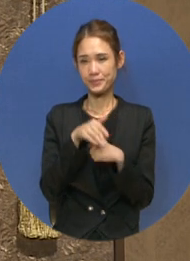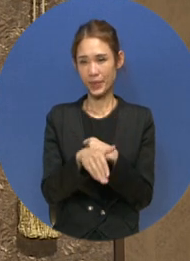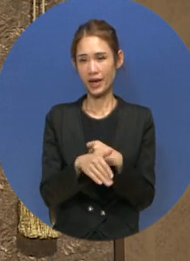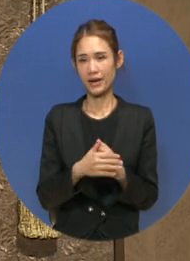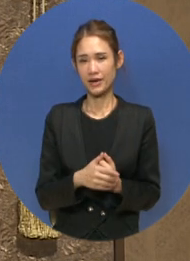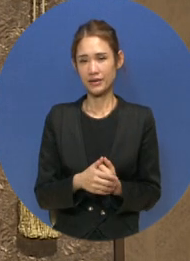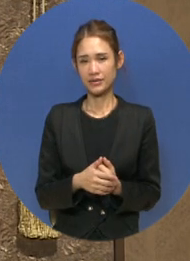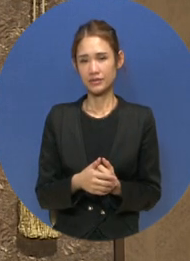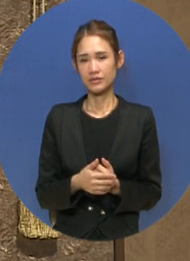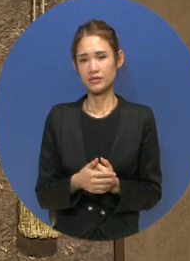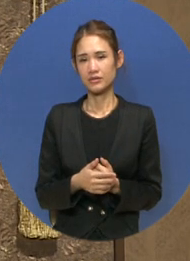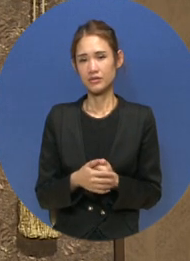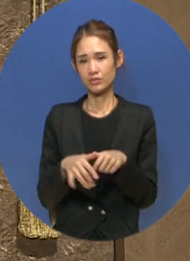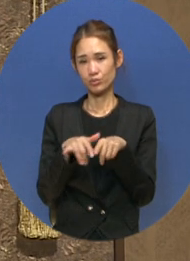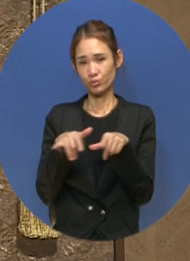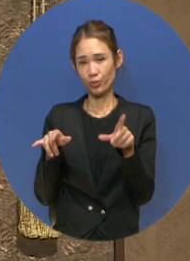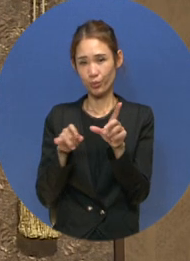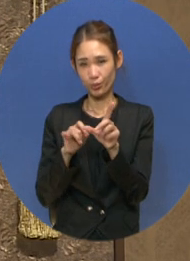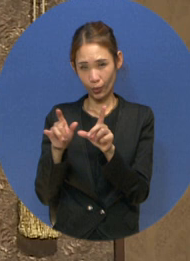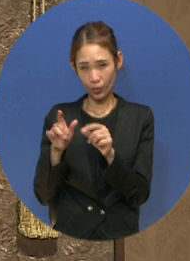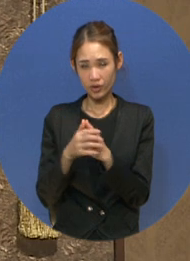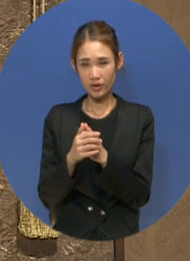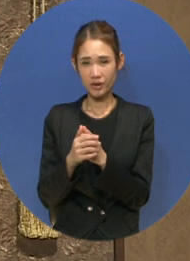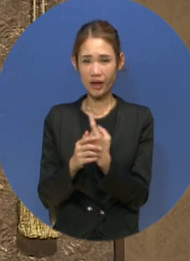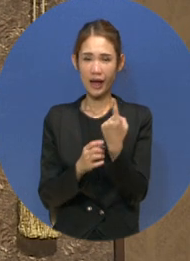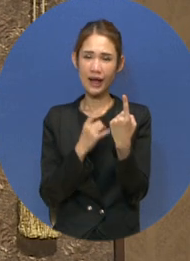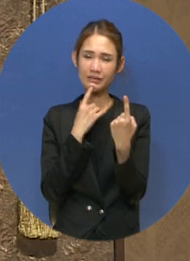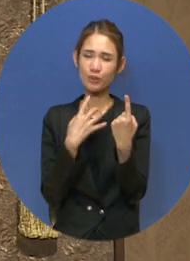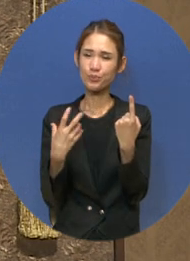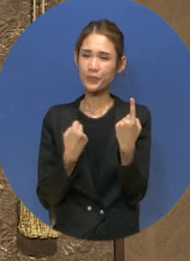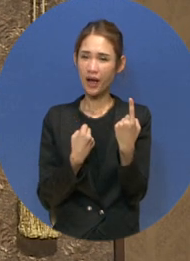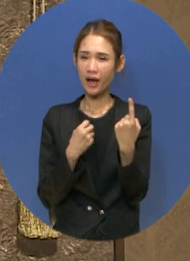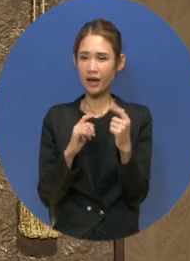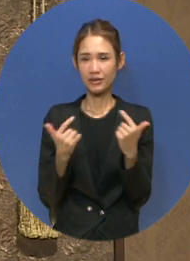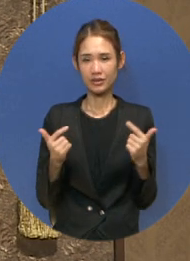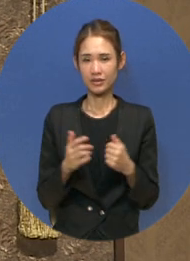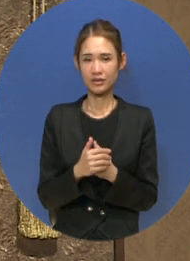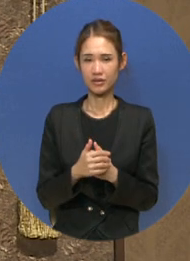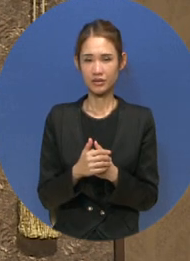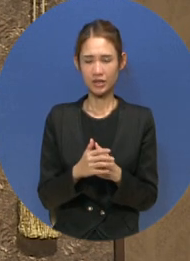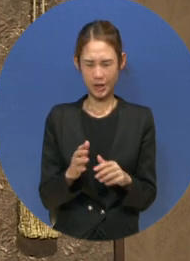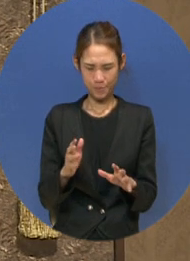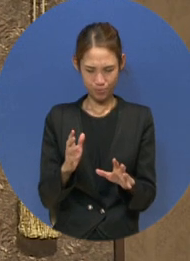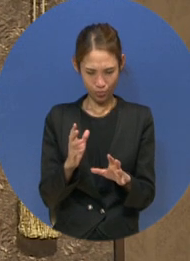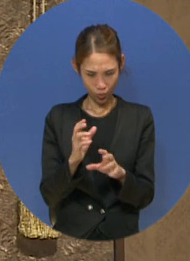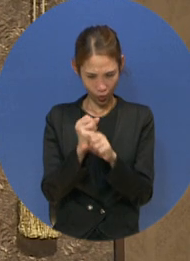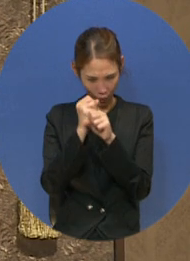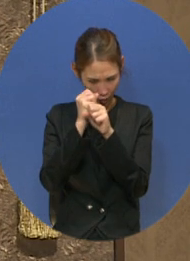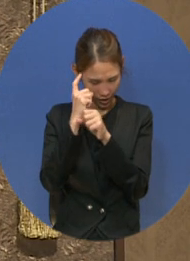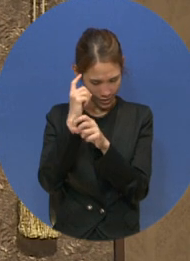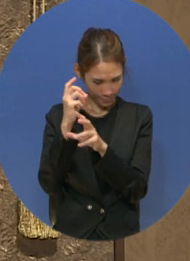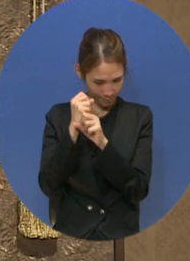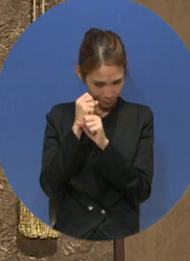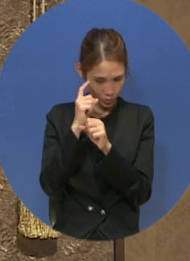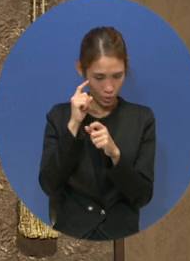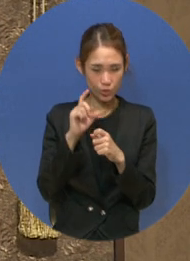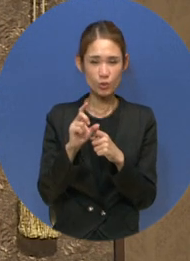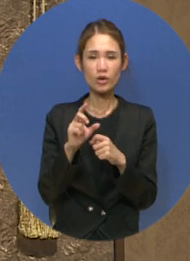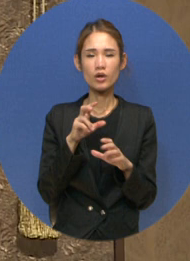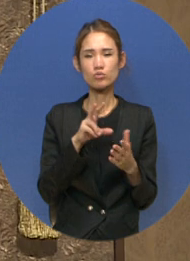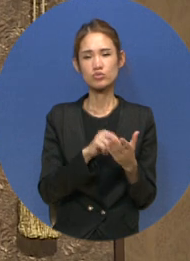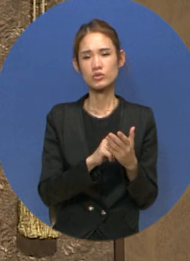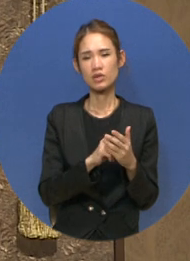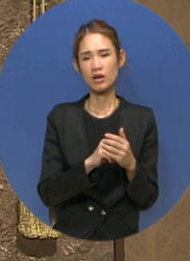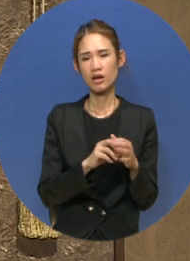그러니까 이게 그 보통의 경우에 이제 그 하나의 문제만이 아니라 복합적인 문제이고 또 그것이